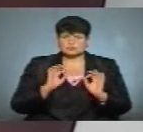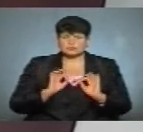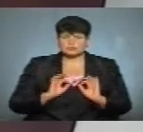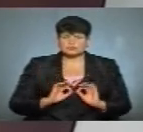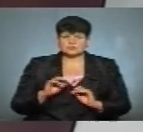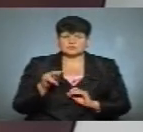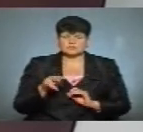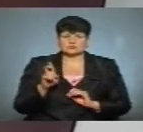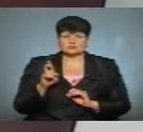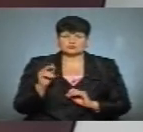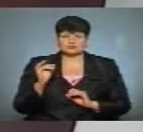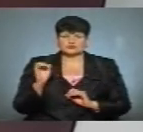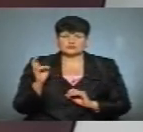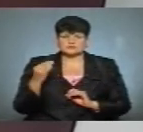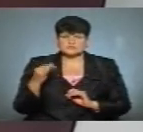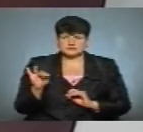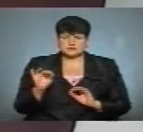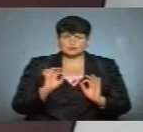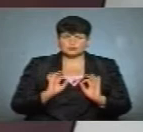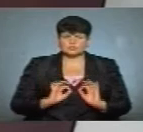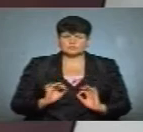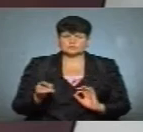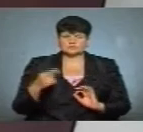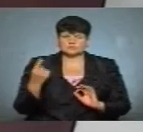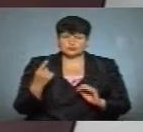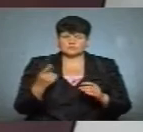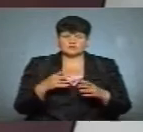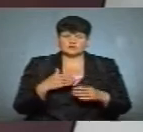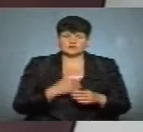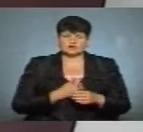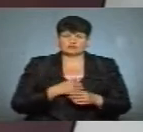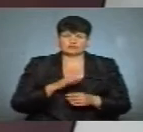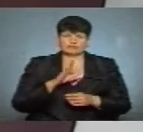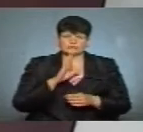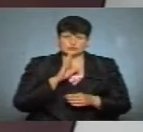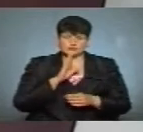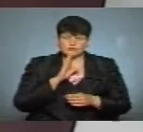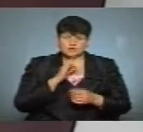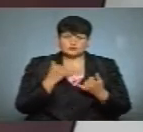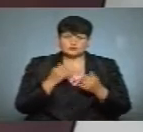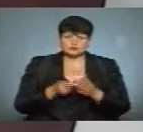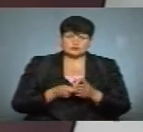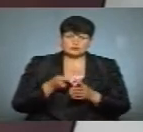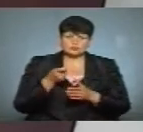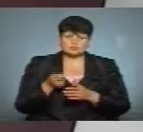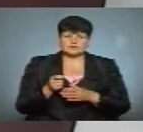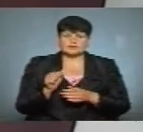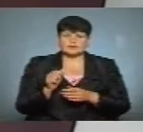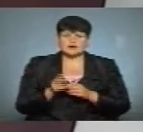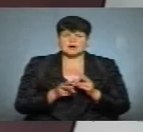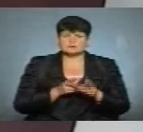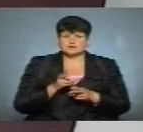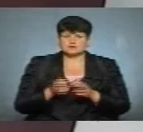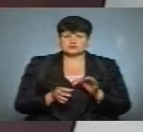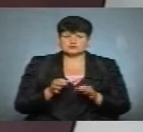Леонід Бучковський. За його словами, прокуратура Тернопільщини, а також і вдова вбитого Наталія Ващенко сьогодні подали апеляцію у суд.